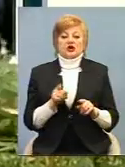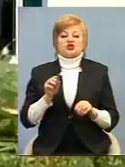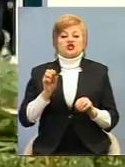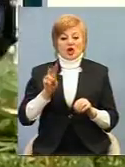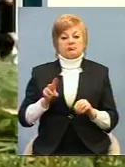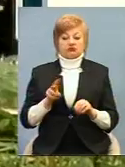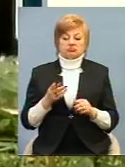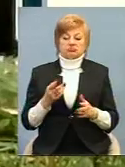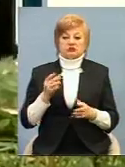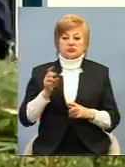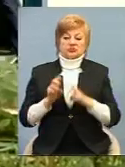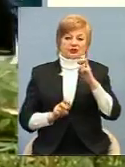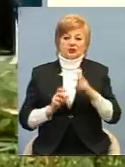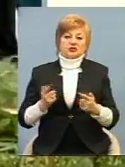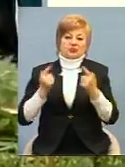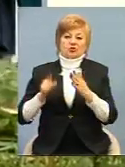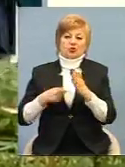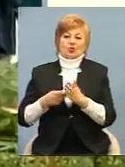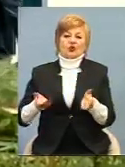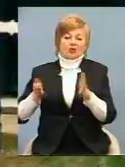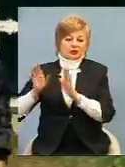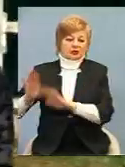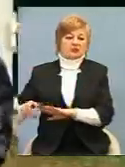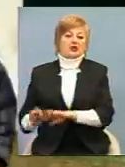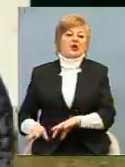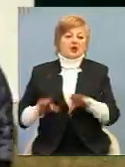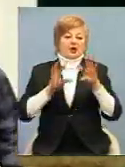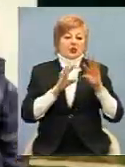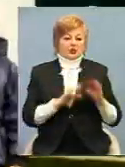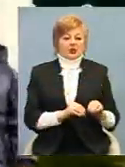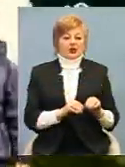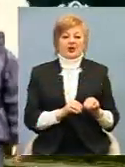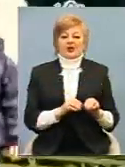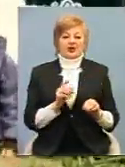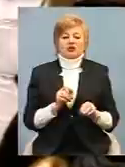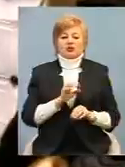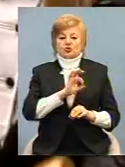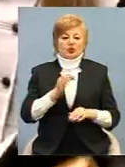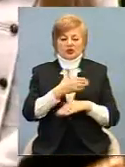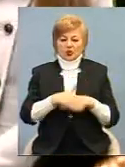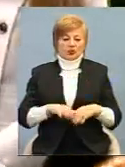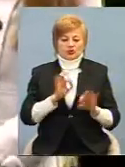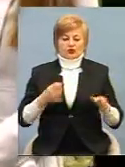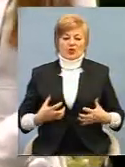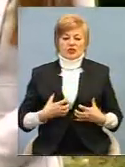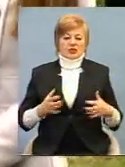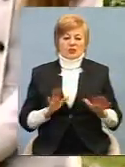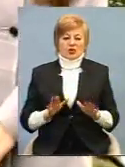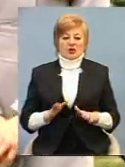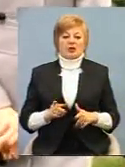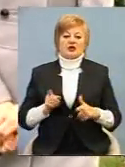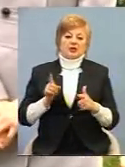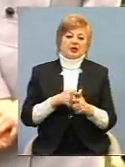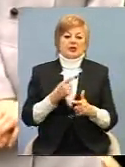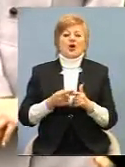настільки набридли їм, що відсутність води, туалету і централізованого опалення їх не злякали. По-моєму, ілі я, ілі ти сказала,